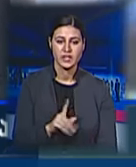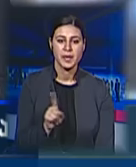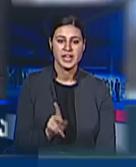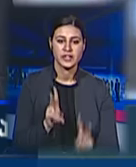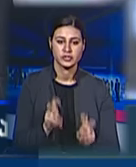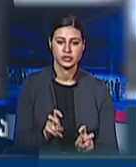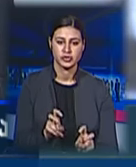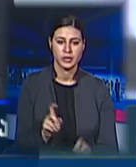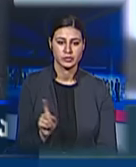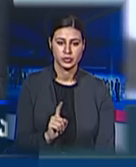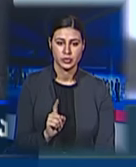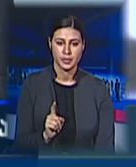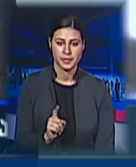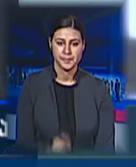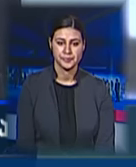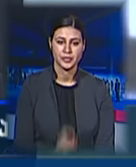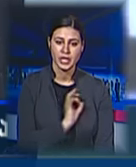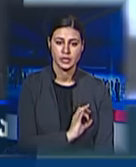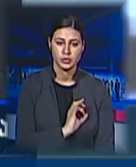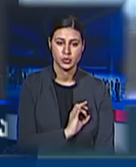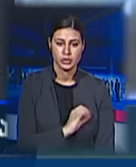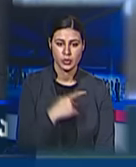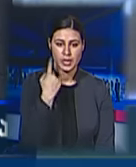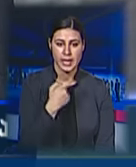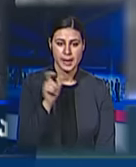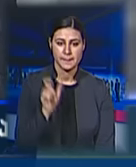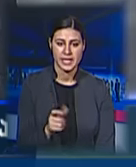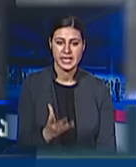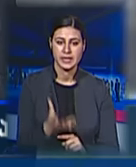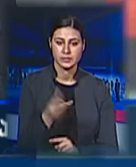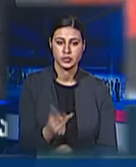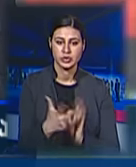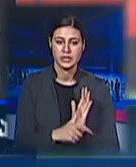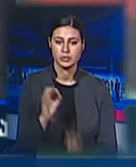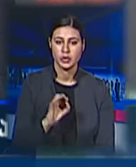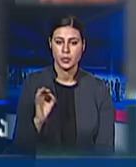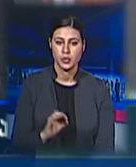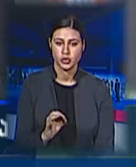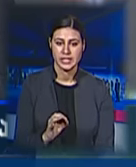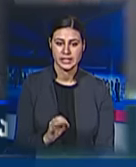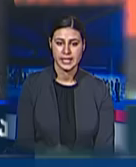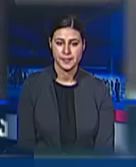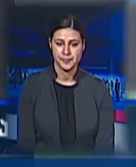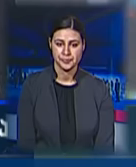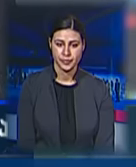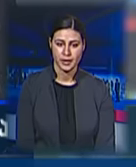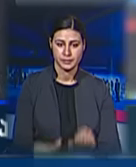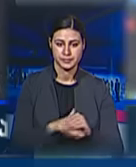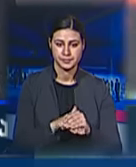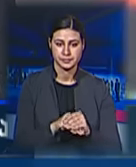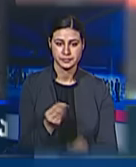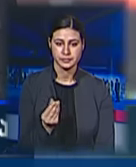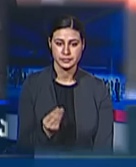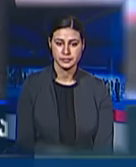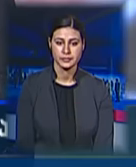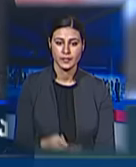რას ნიშნავს, რომ იურიდიული პირი აძლევს 36%-იან იმას დეპოზიტზე